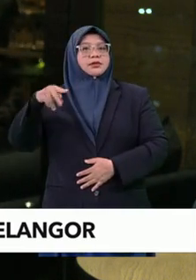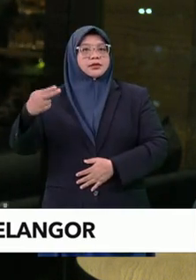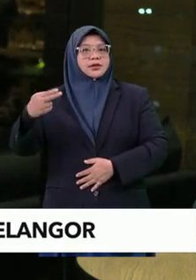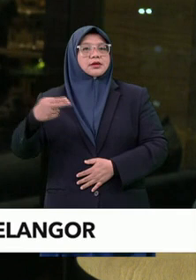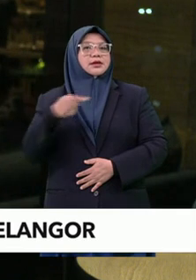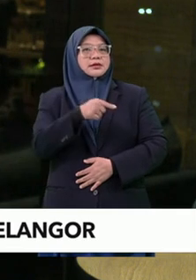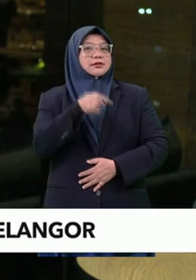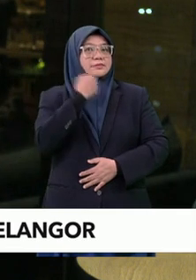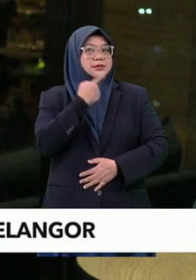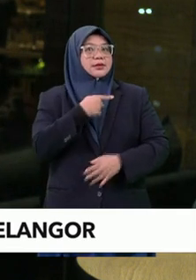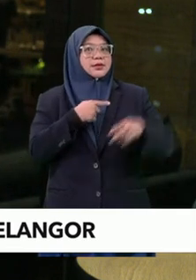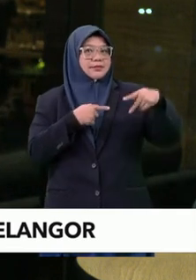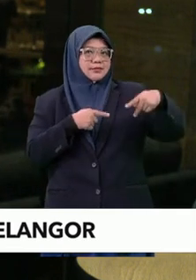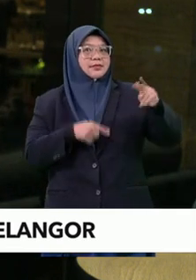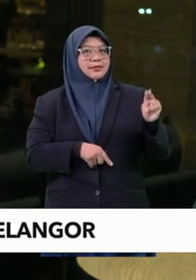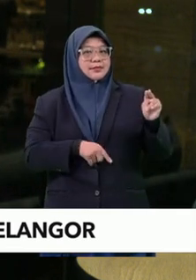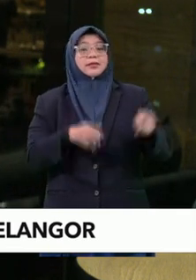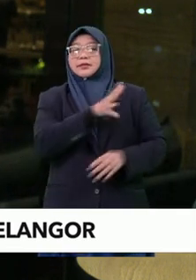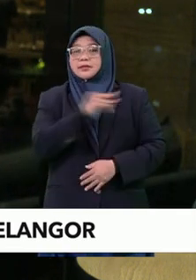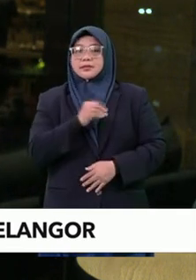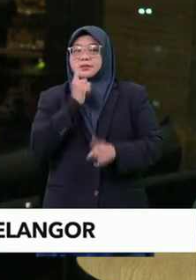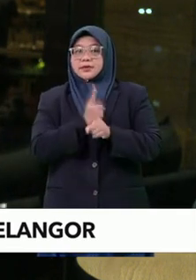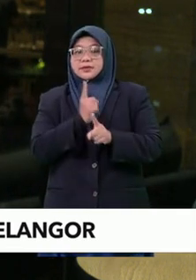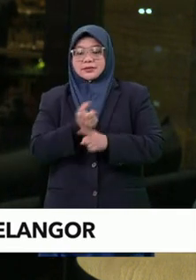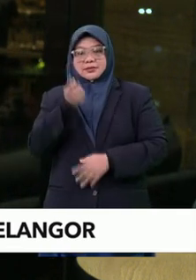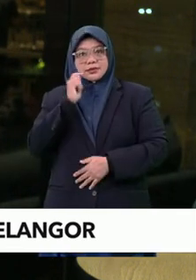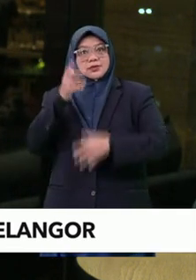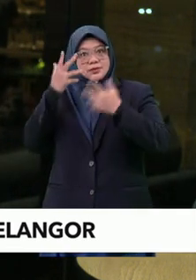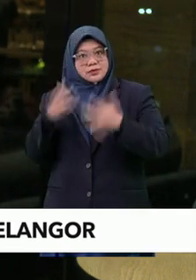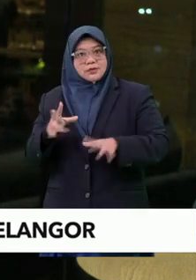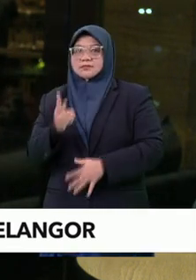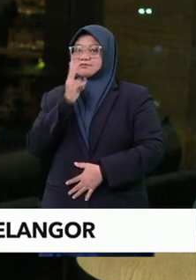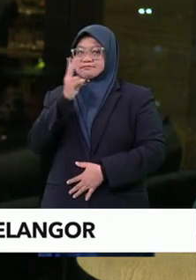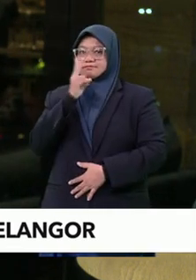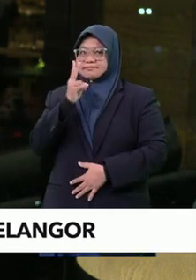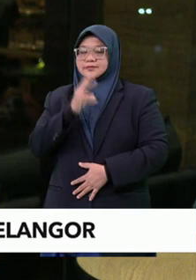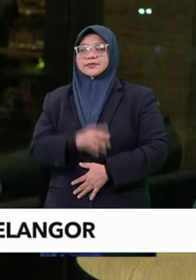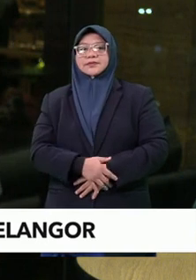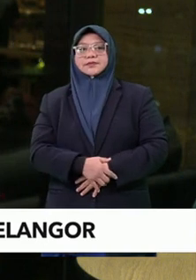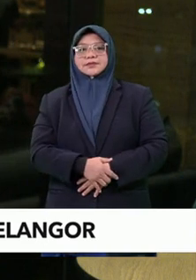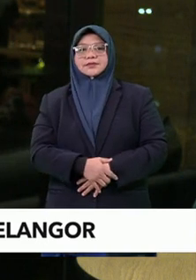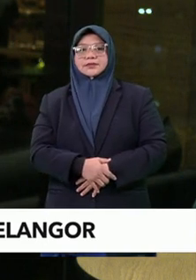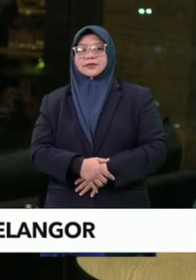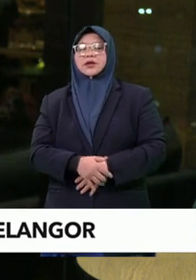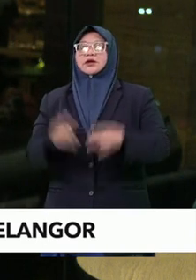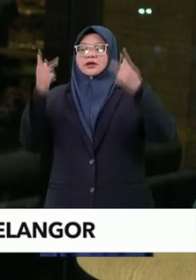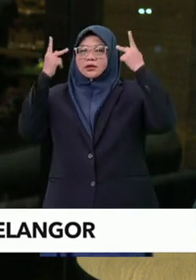yaitu peringatan nasional sudah tentu sebentar tadi saya telepon lihat pengarah Bulan